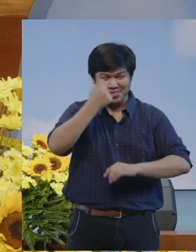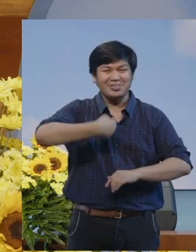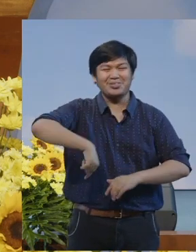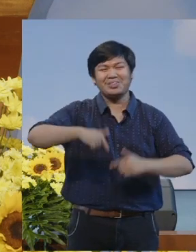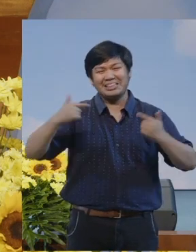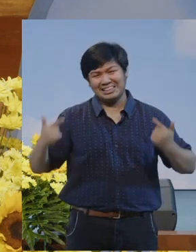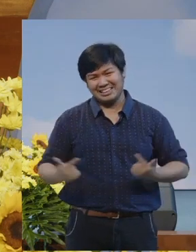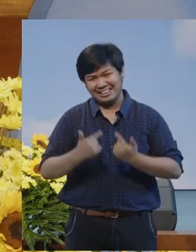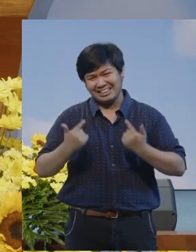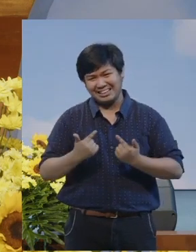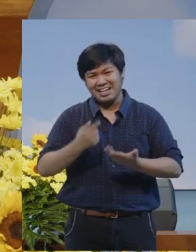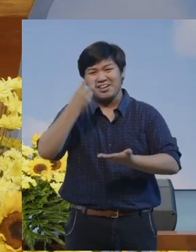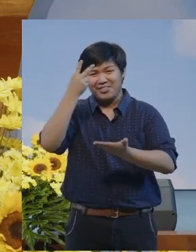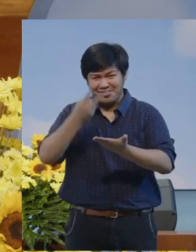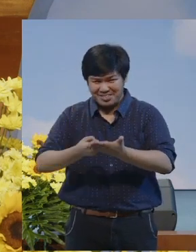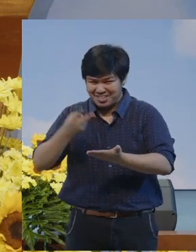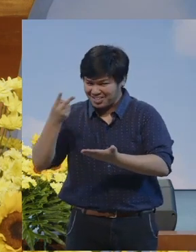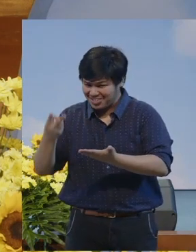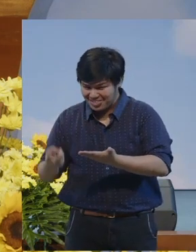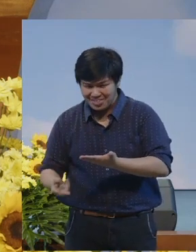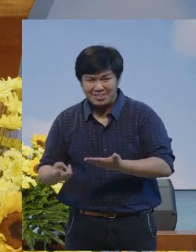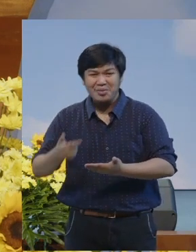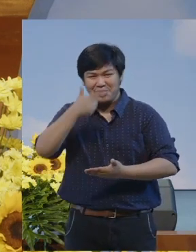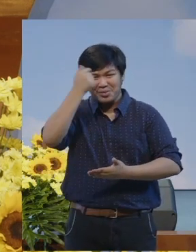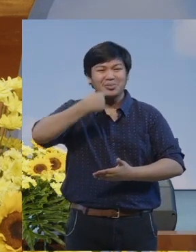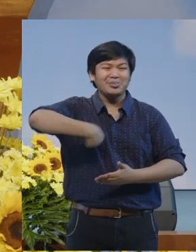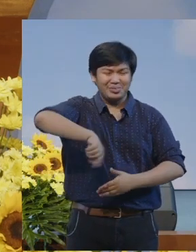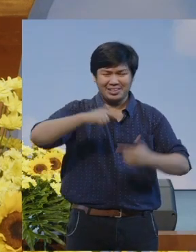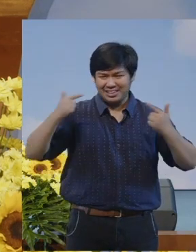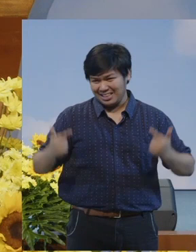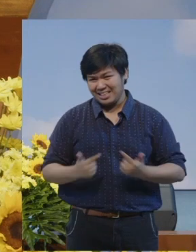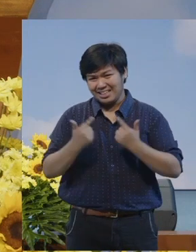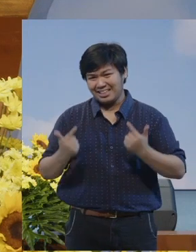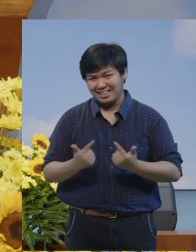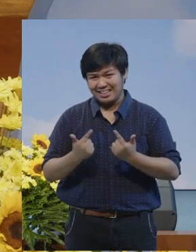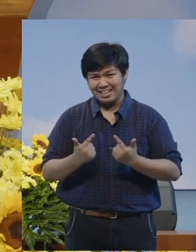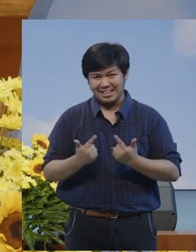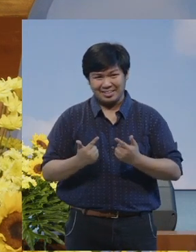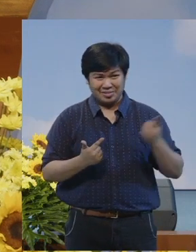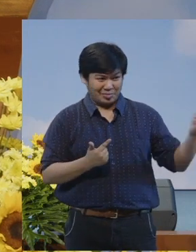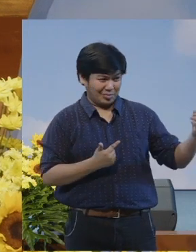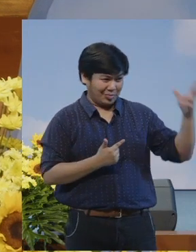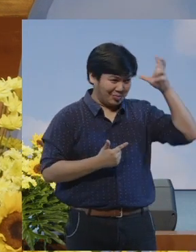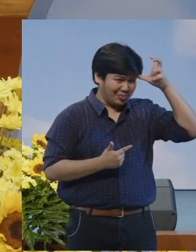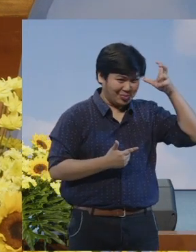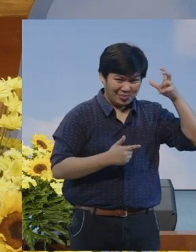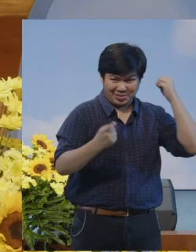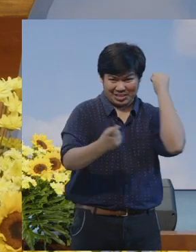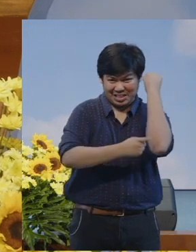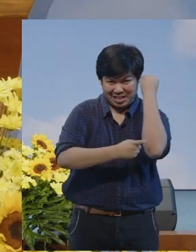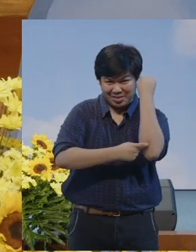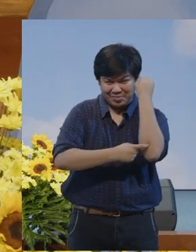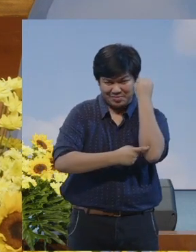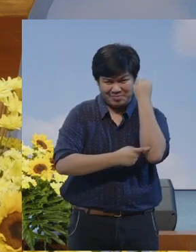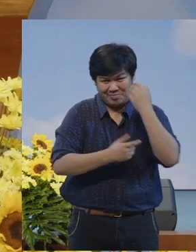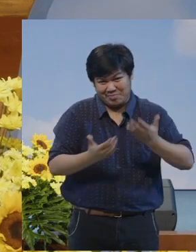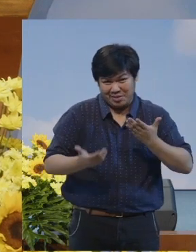mga paghihirap na ating nararanasan. Naalala ko po yan. Nung ako po ay